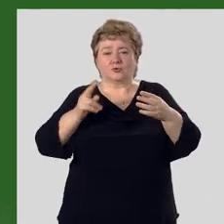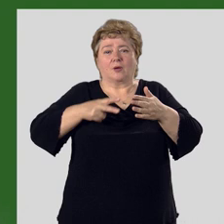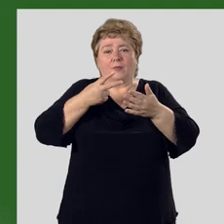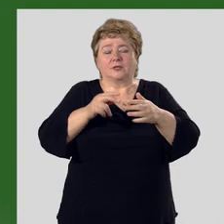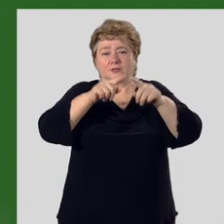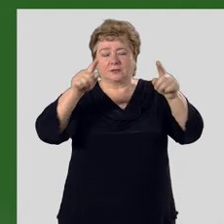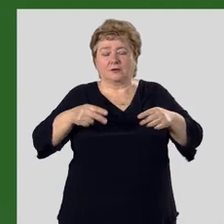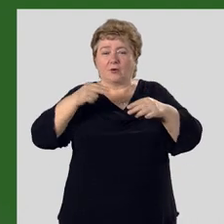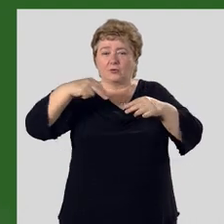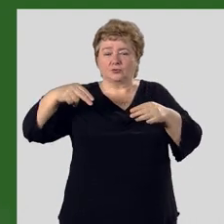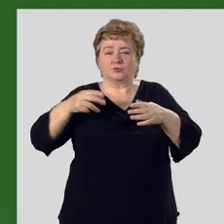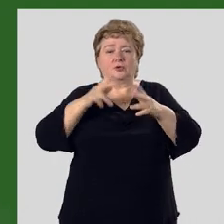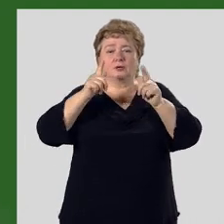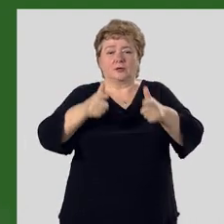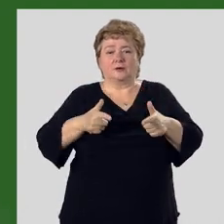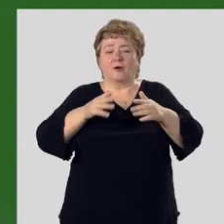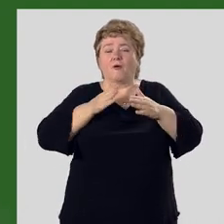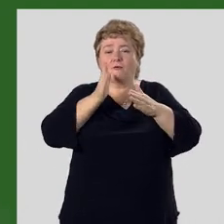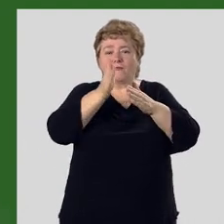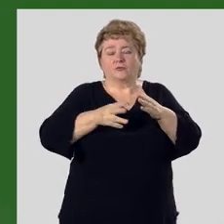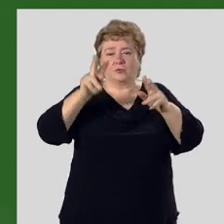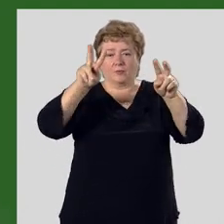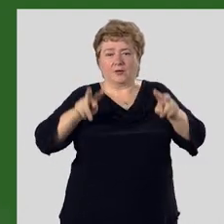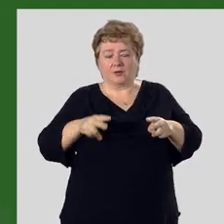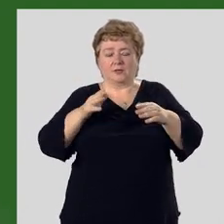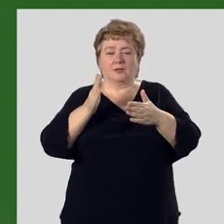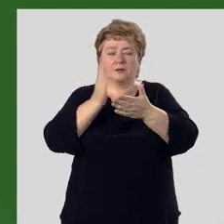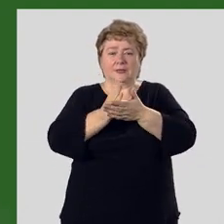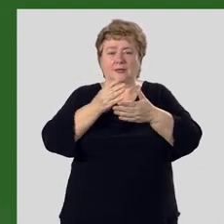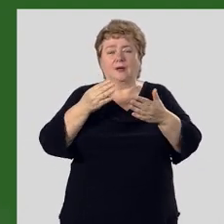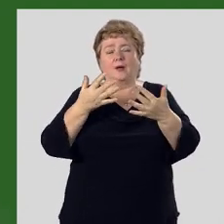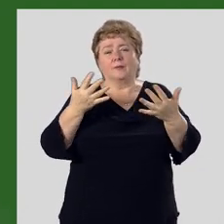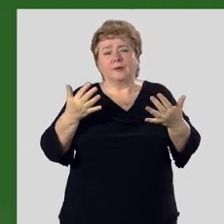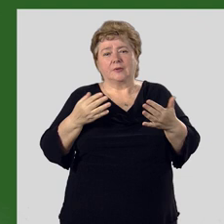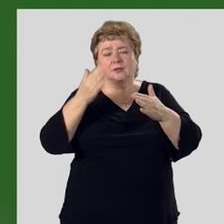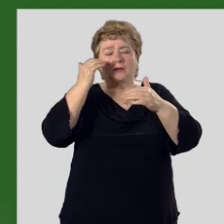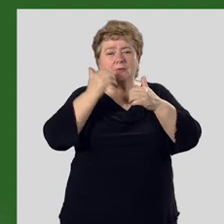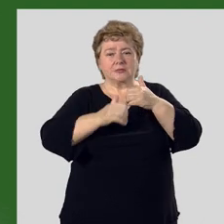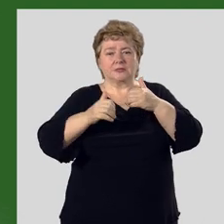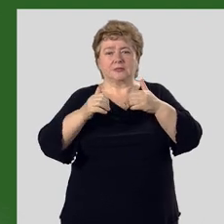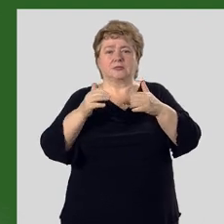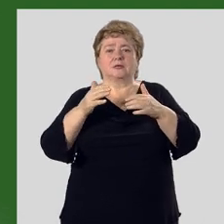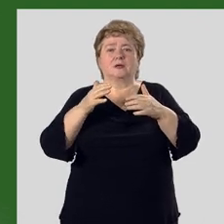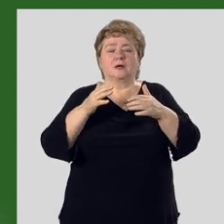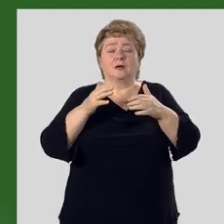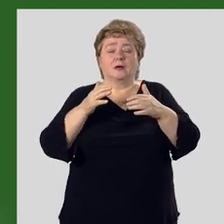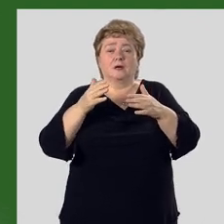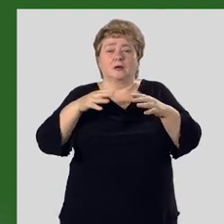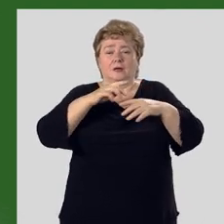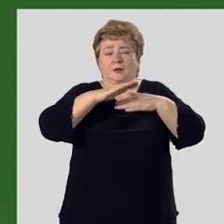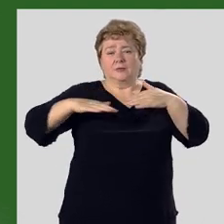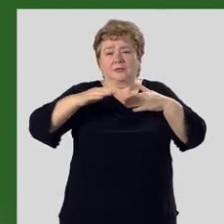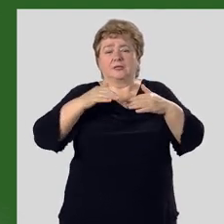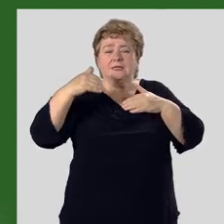на карту ручку или карандаш вдоль параллели, проходящей примерно посередине материка. К северу